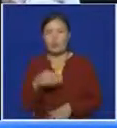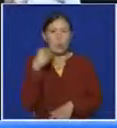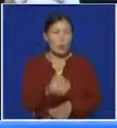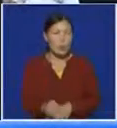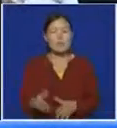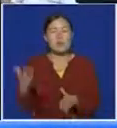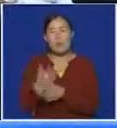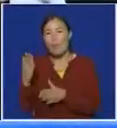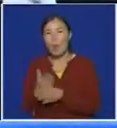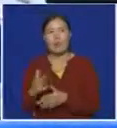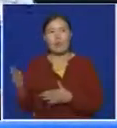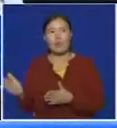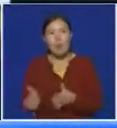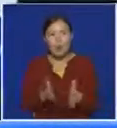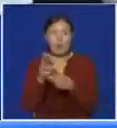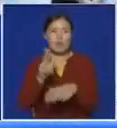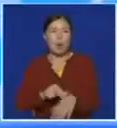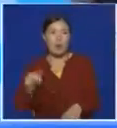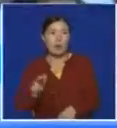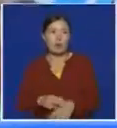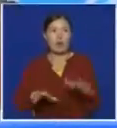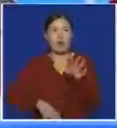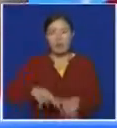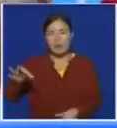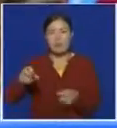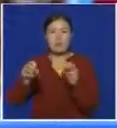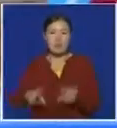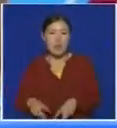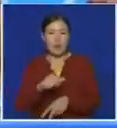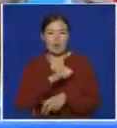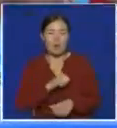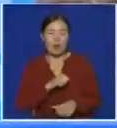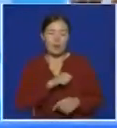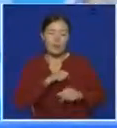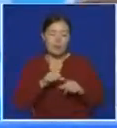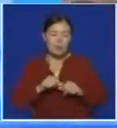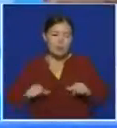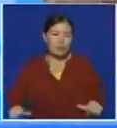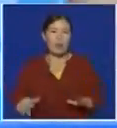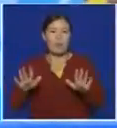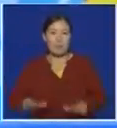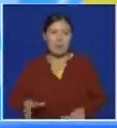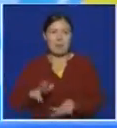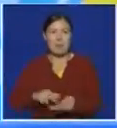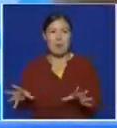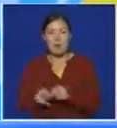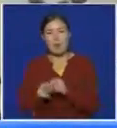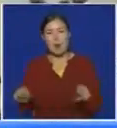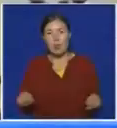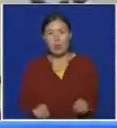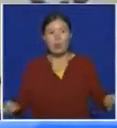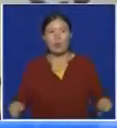юных помощников дорожной и патрульной полиции выбирала специальное жюри из числа сотрудников местной полиции и педагогов.